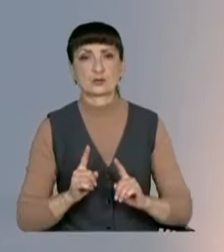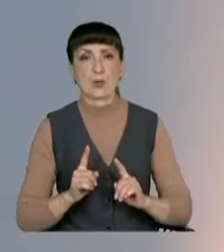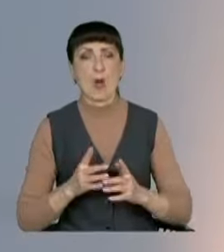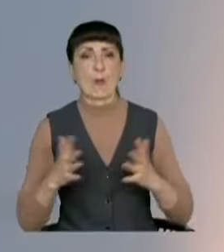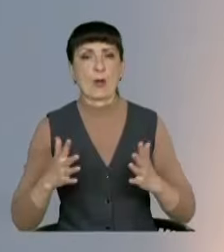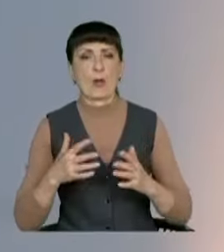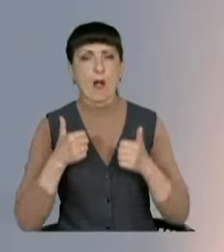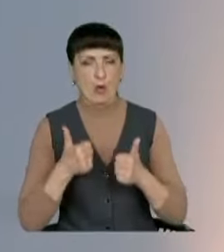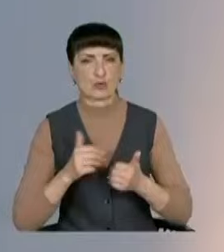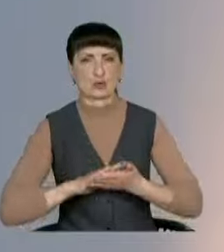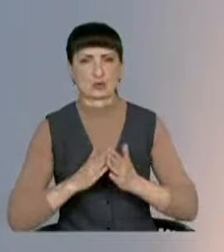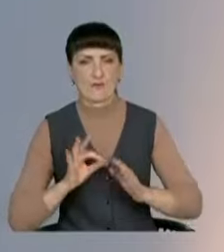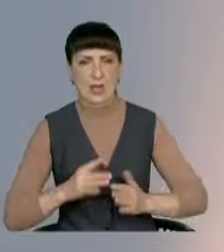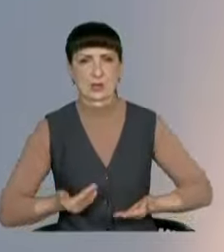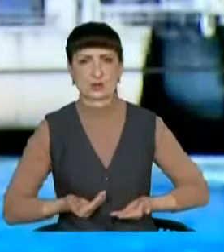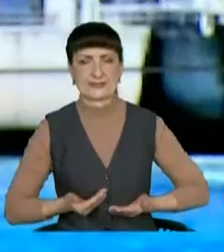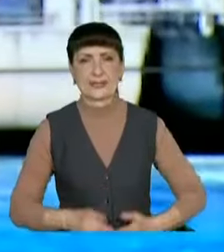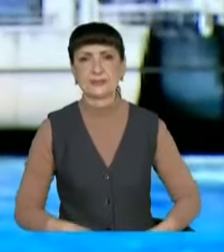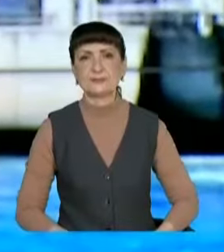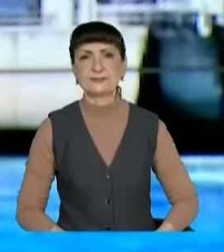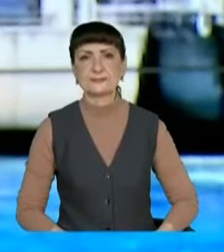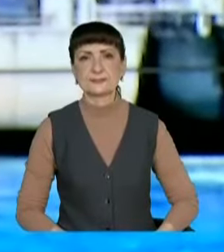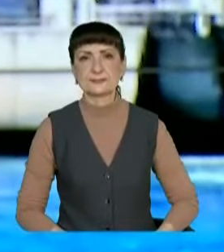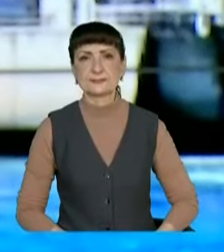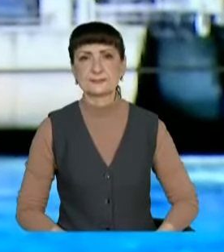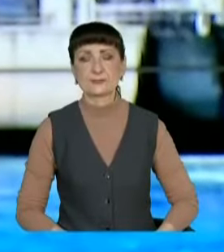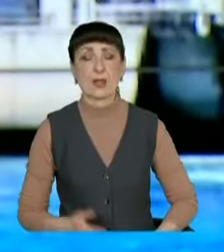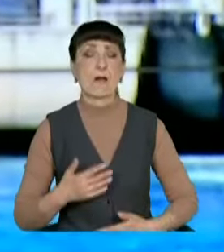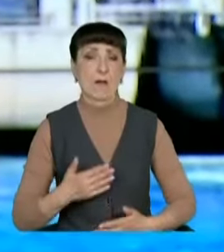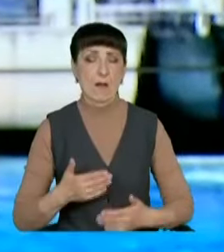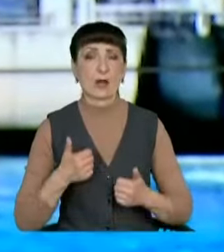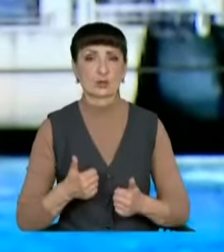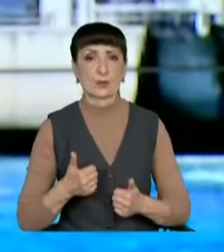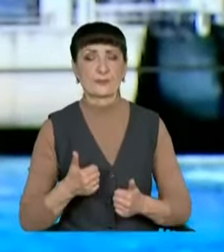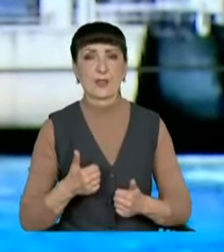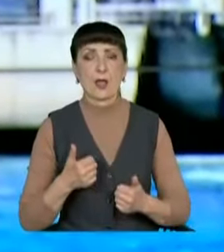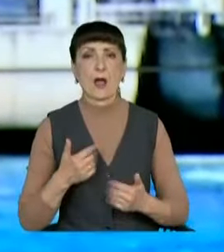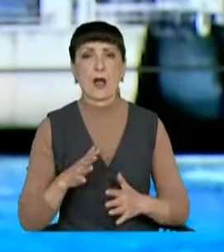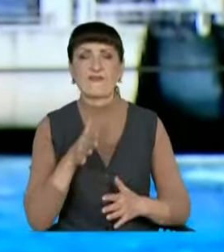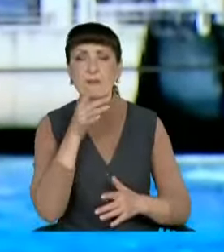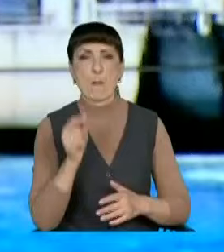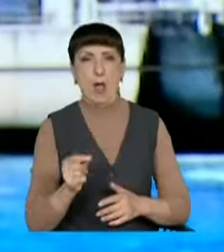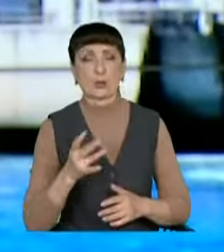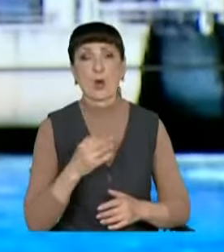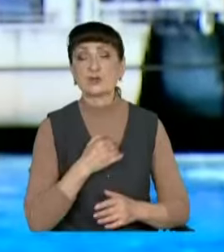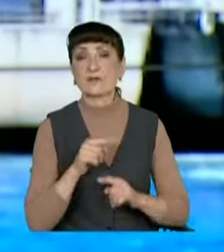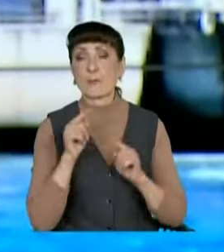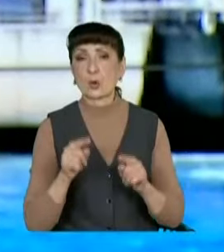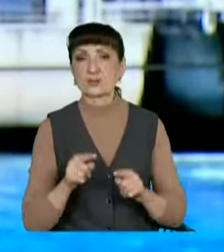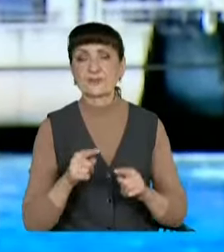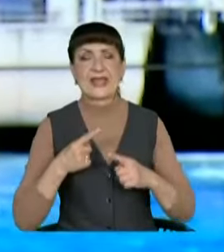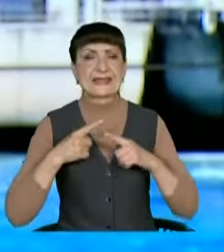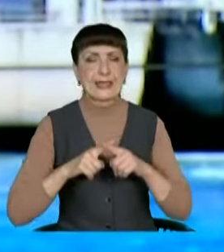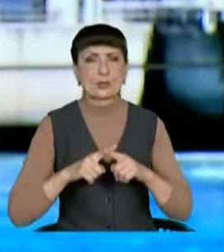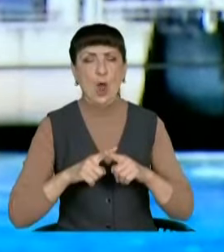более благоприятные условия для жизни. Хорошо. Времени совсем немного осталось, но хотелось бы спросить.